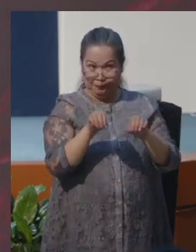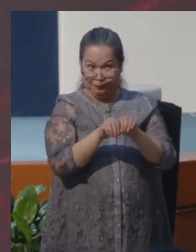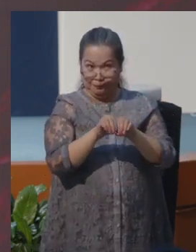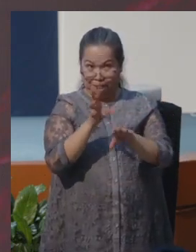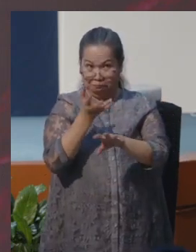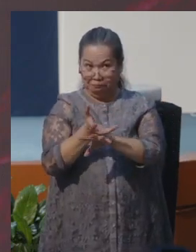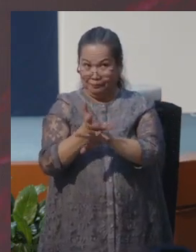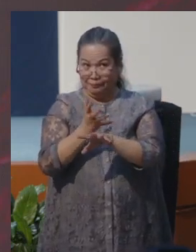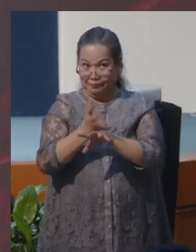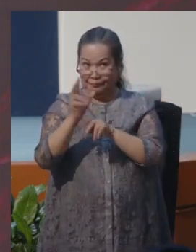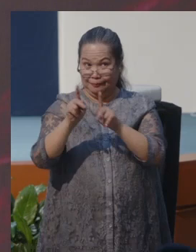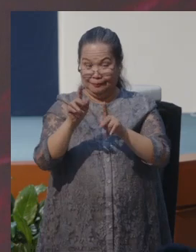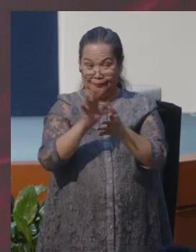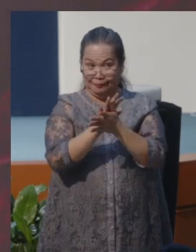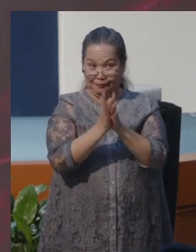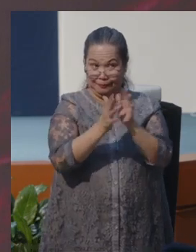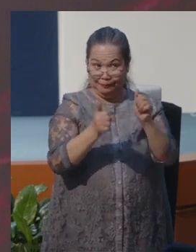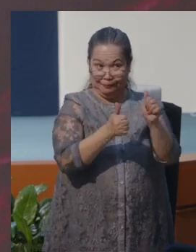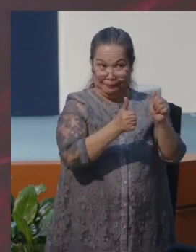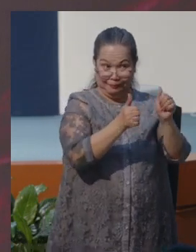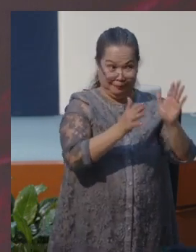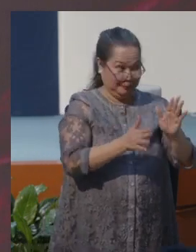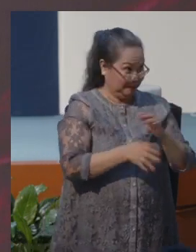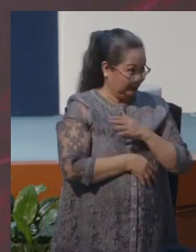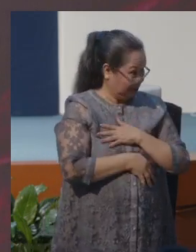men became apostles.